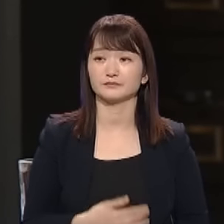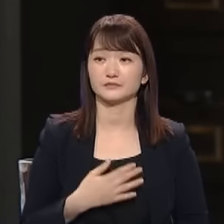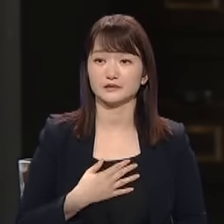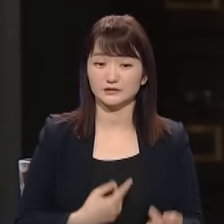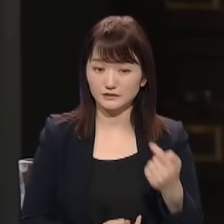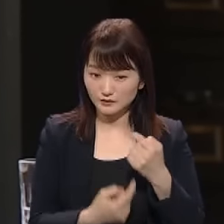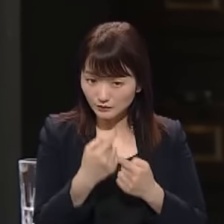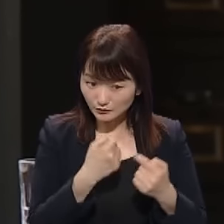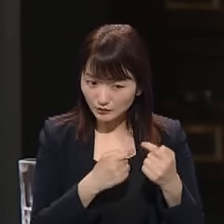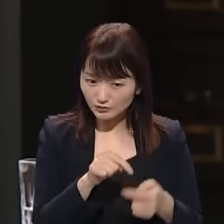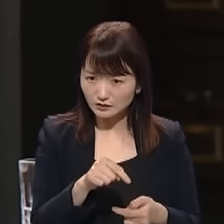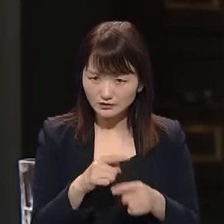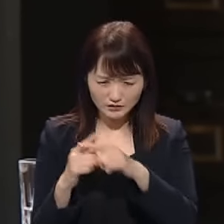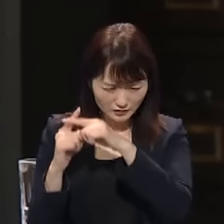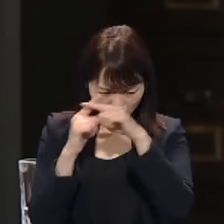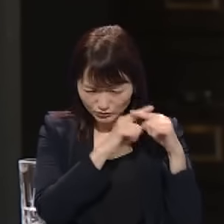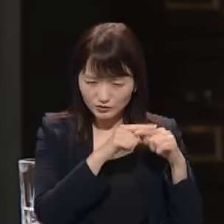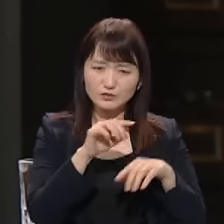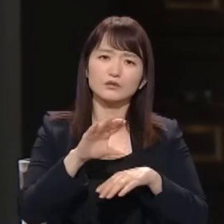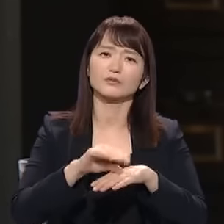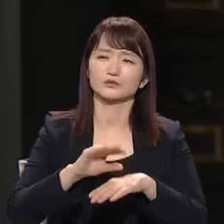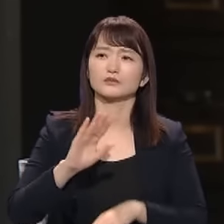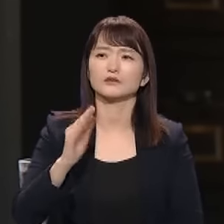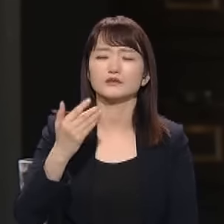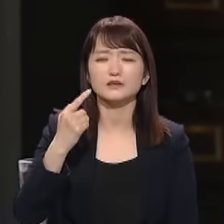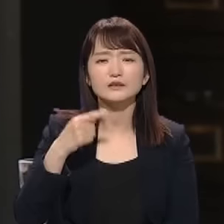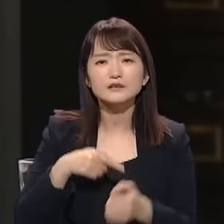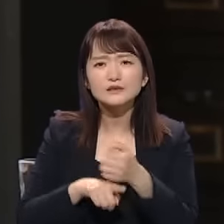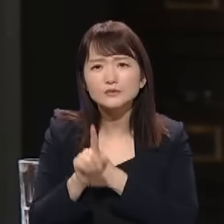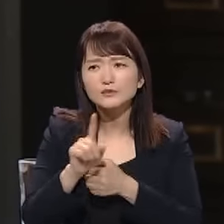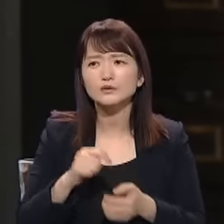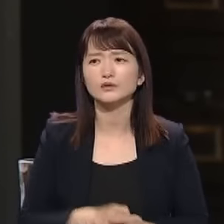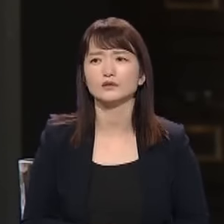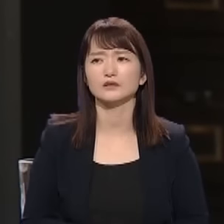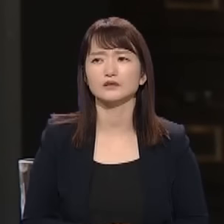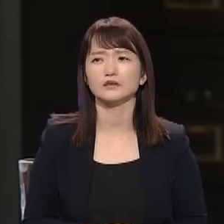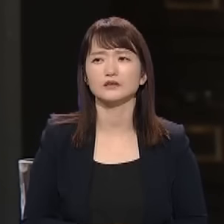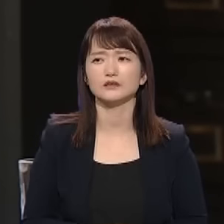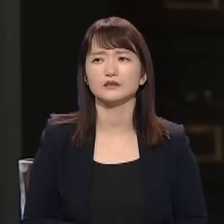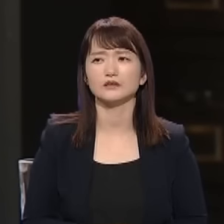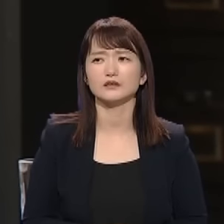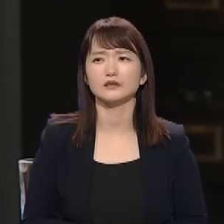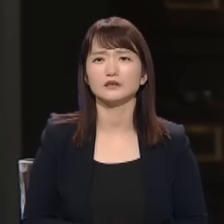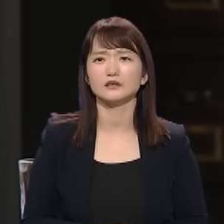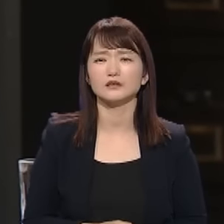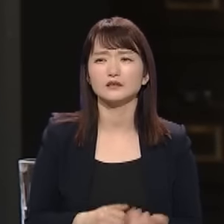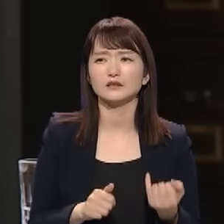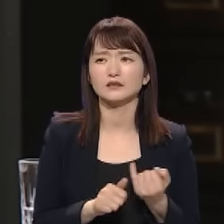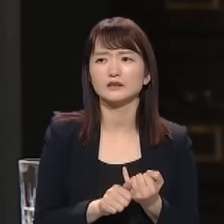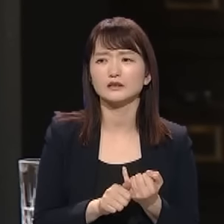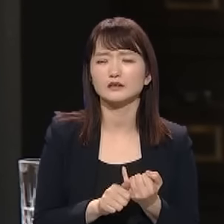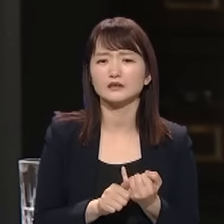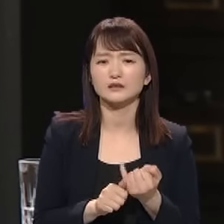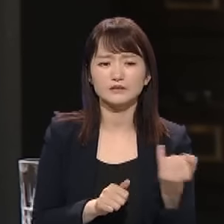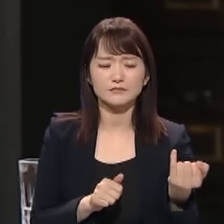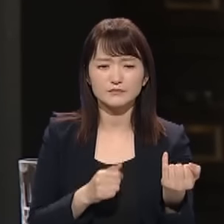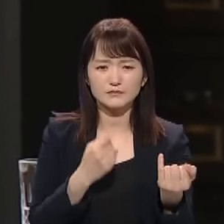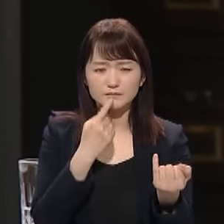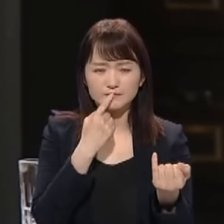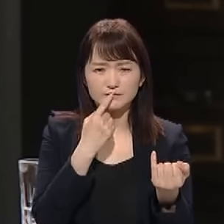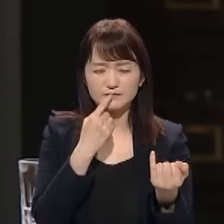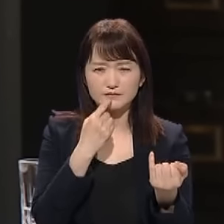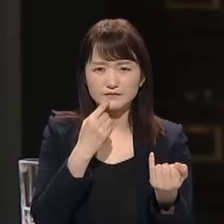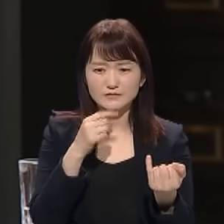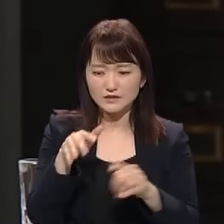받고서도 가장 이건 무조건 방송을 해야 되겠다고 생각했던 이유가 방금 들으신 그 대목. 자기 배우자의 입을 틀어막고 재갈을